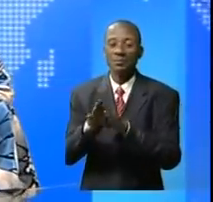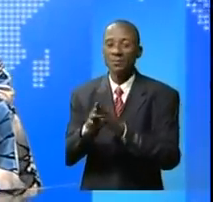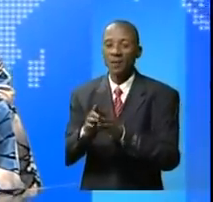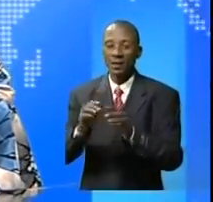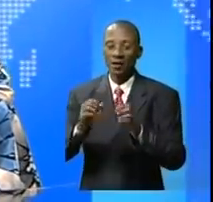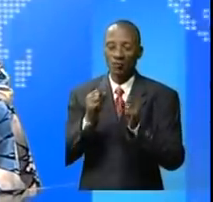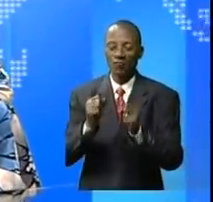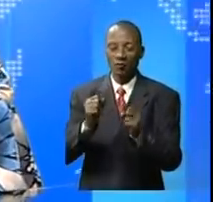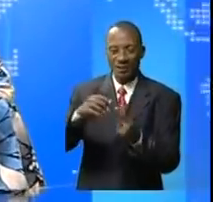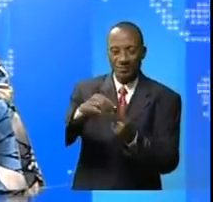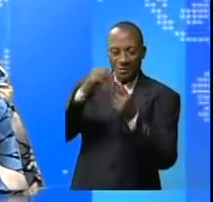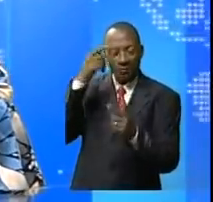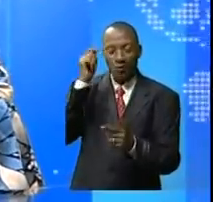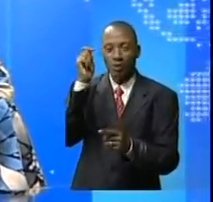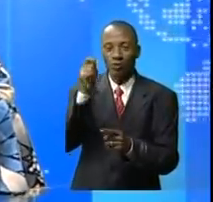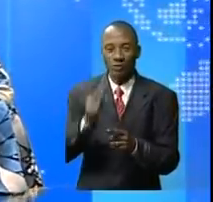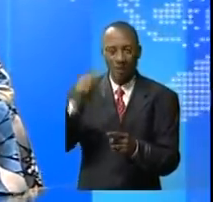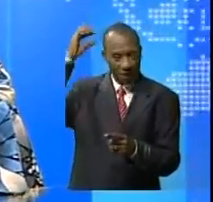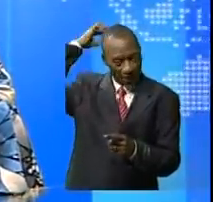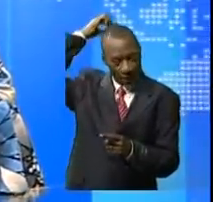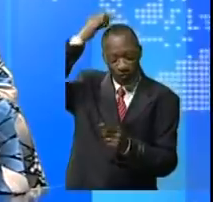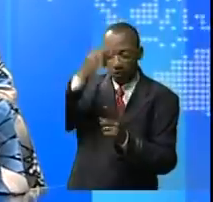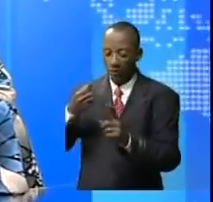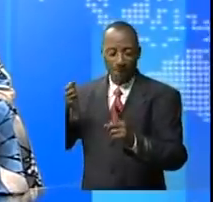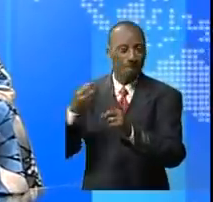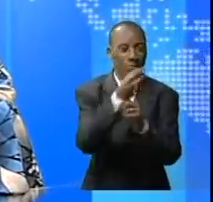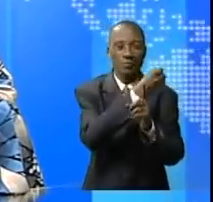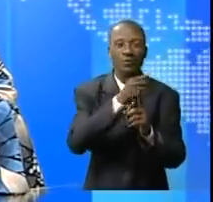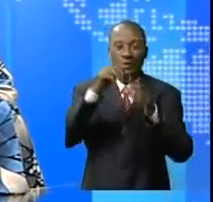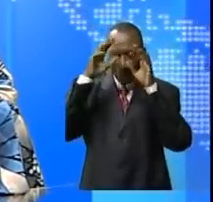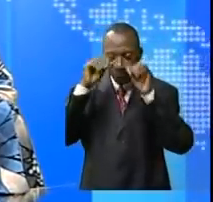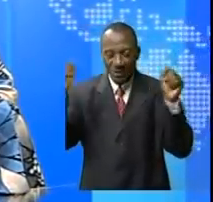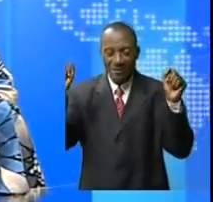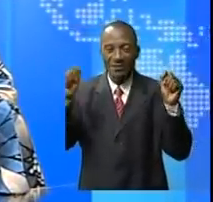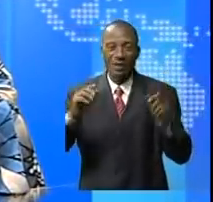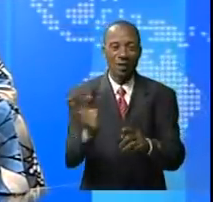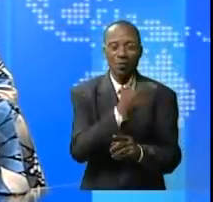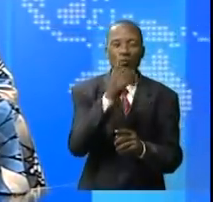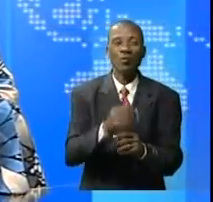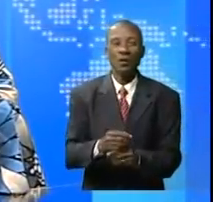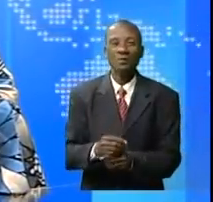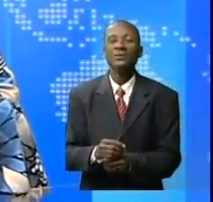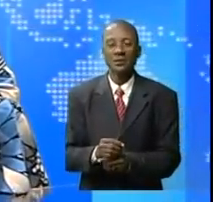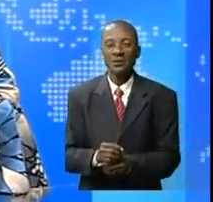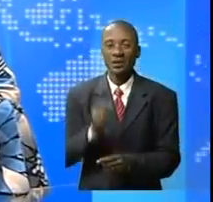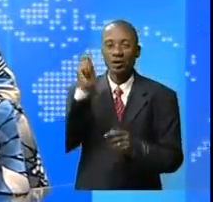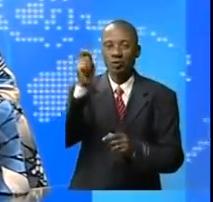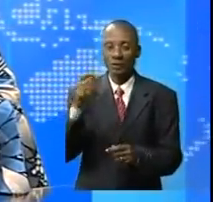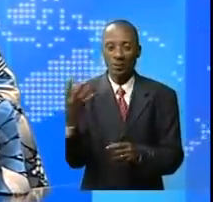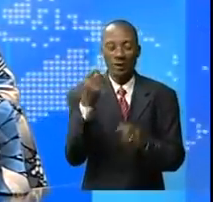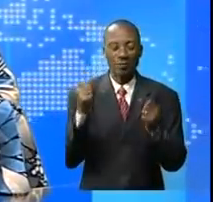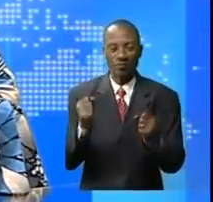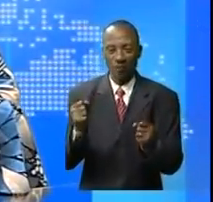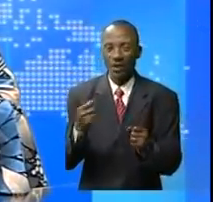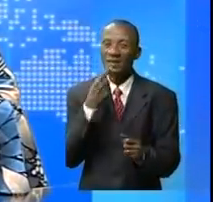de l'armée. Le chef putschiste a annoncé ce matin la mise en place prochaine d'un gouvernement de transition. L'Union africaine, par